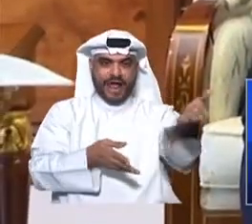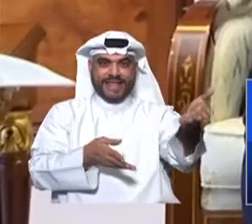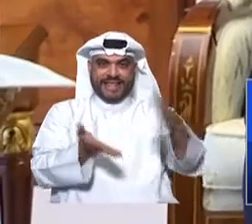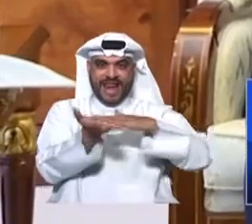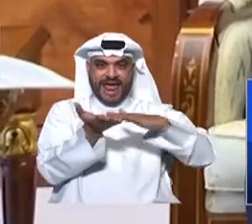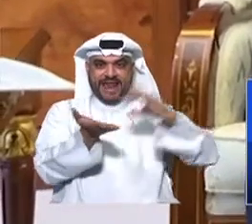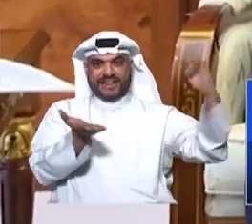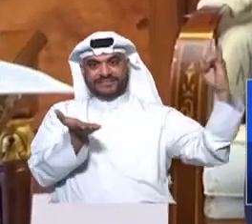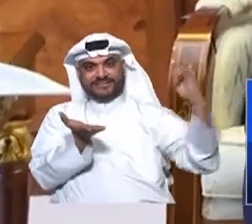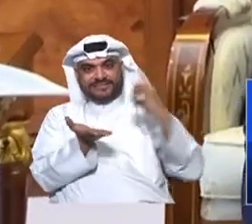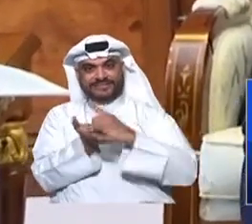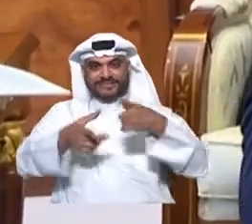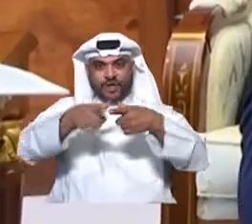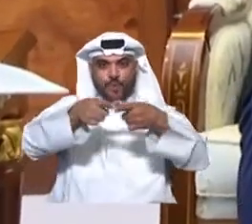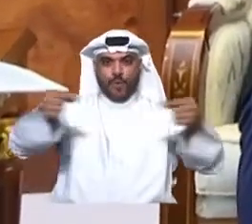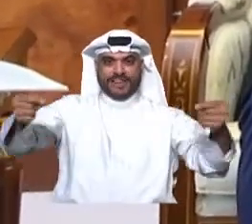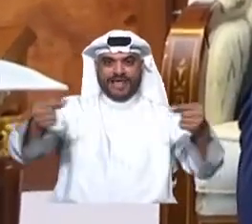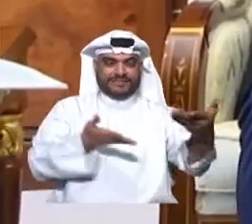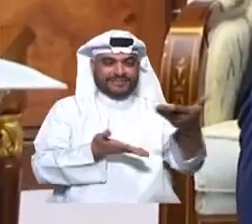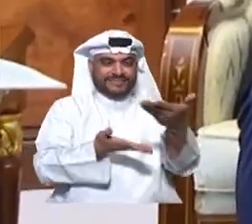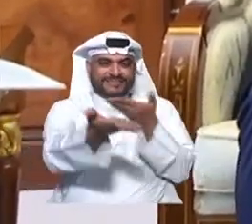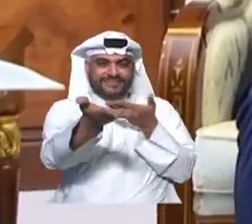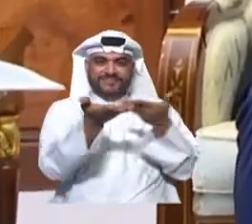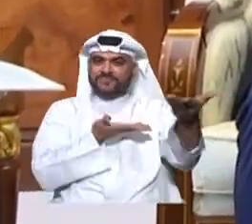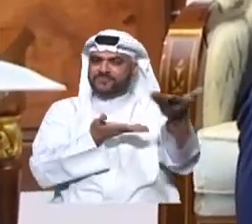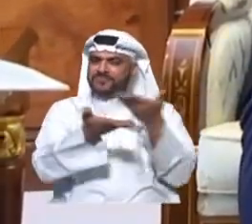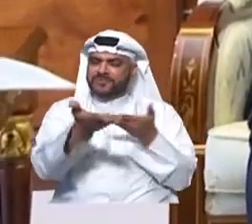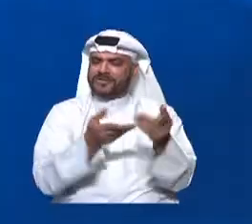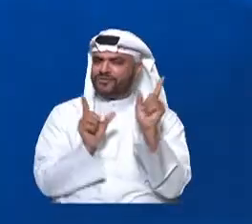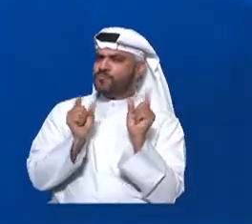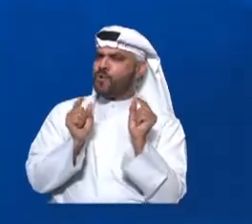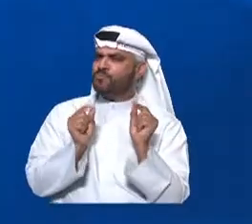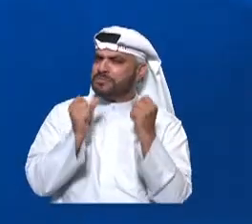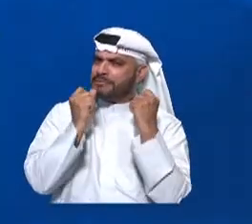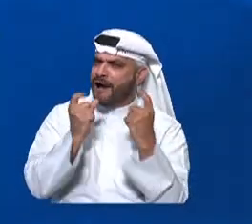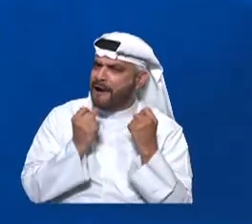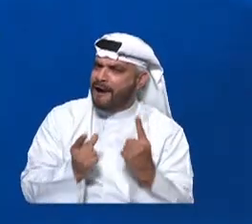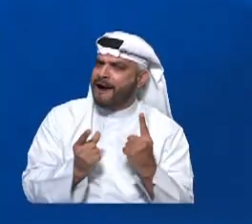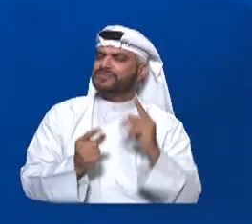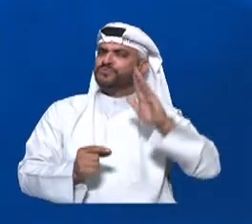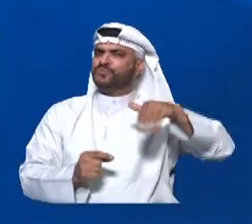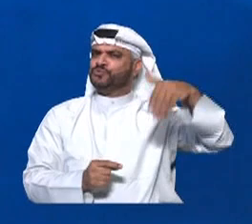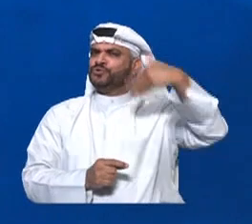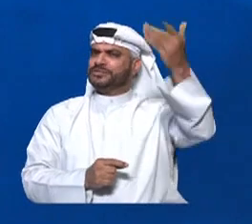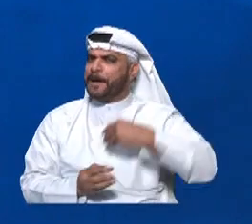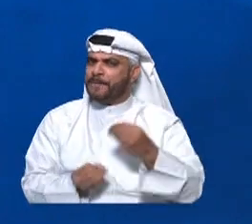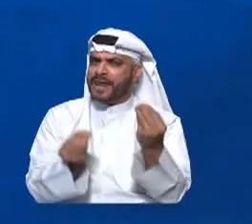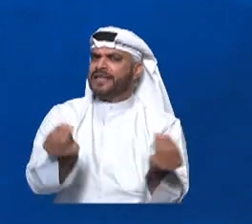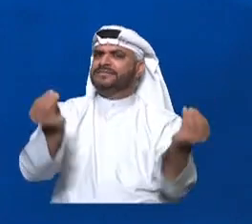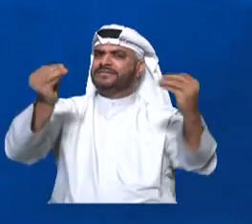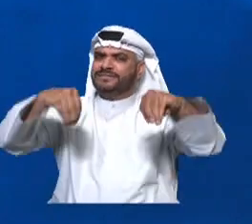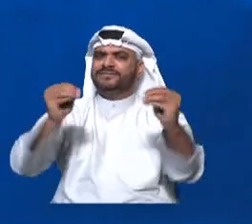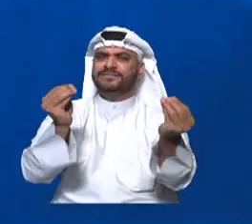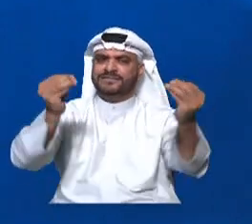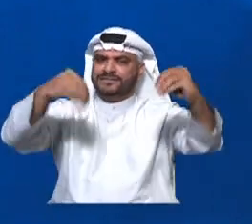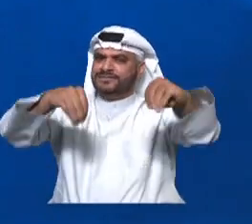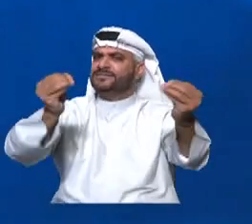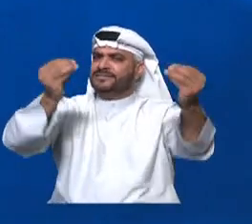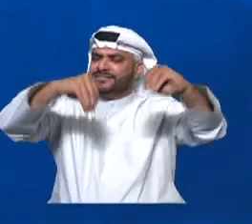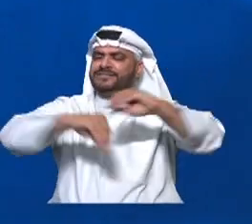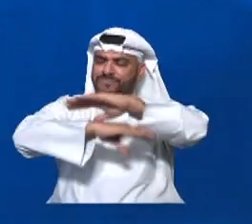بحث أوجه العلاقة الوثيقة التي تربط البلدين الصديقين وسبل تعزيزها وتطويرها في مختلف المجالات وعلى